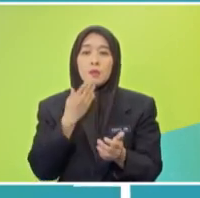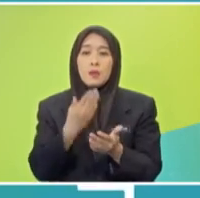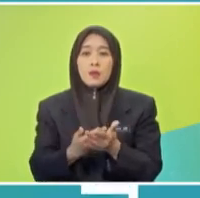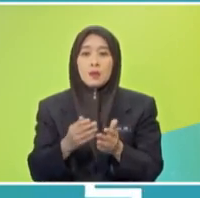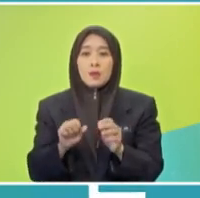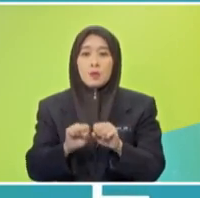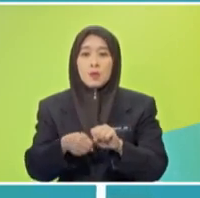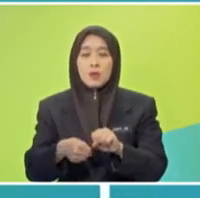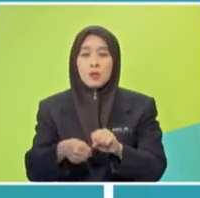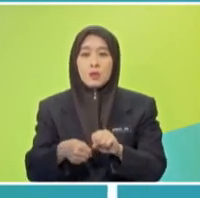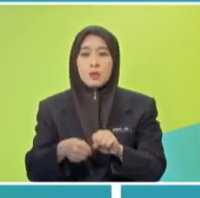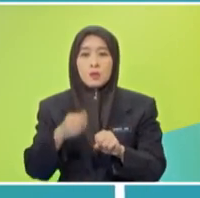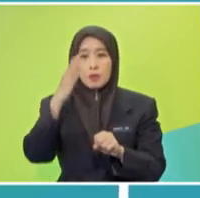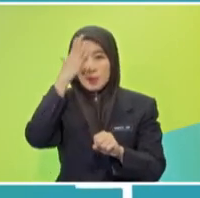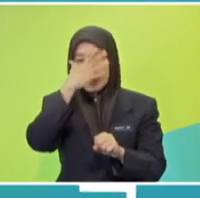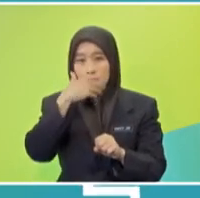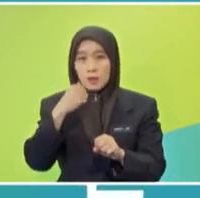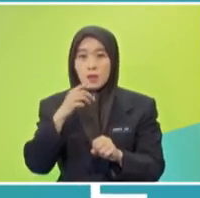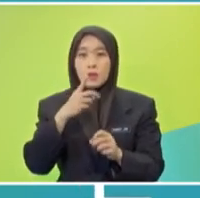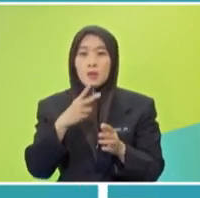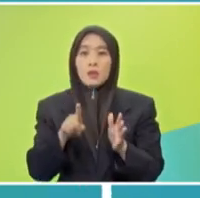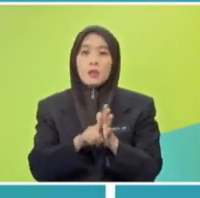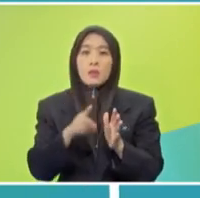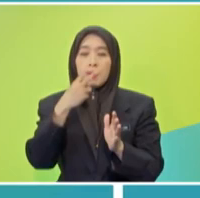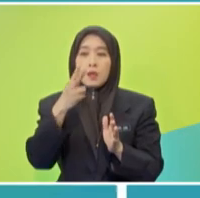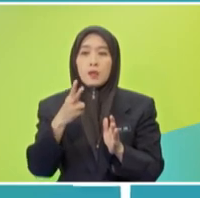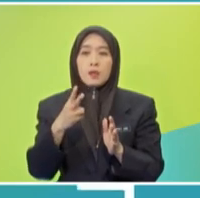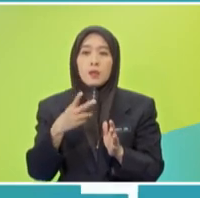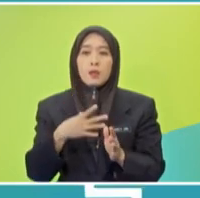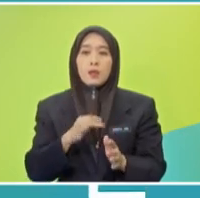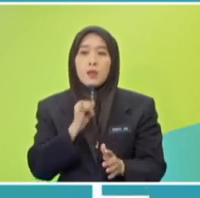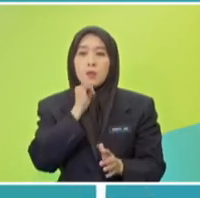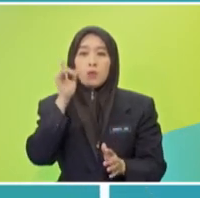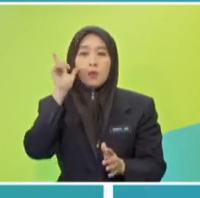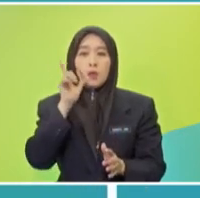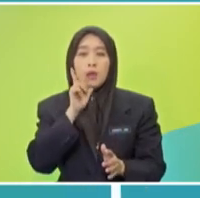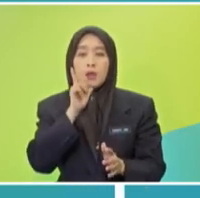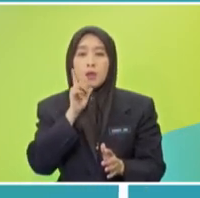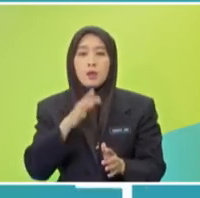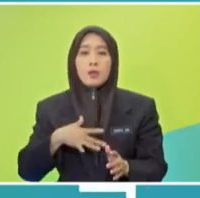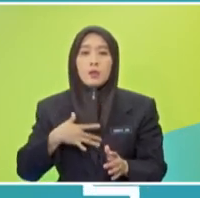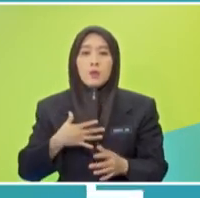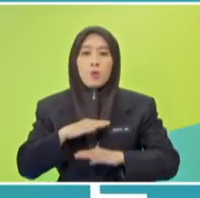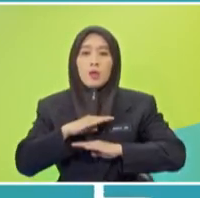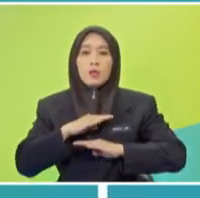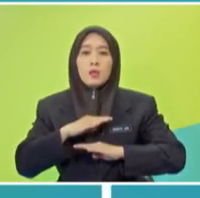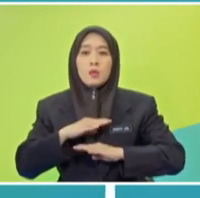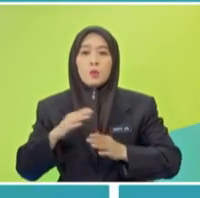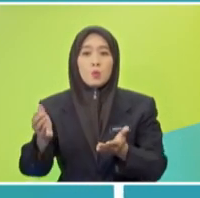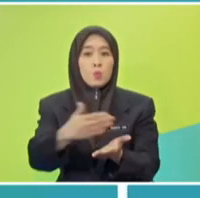berpuasa hati apabila dapat mengumpul hasil Craft yang diminati anggotanya Terima